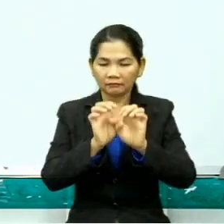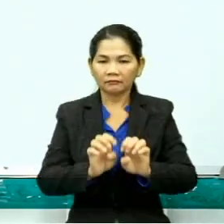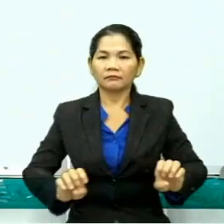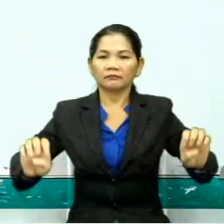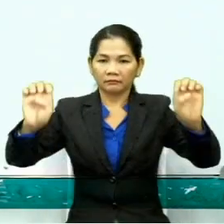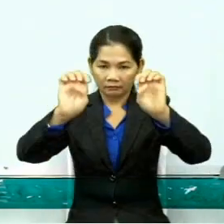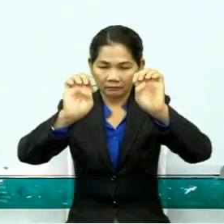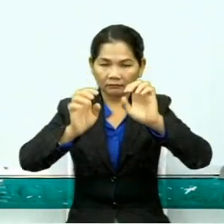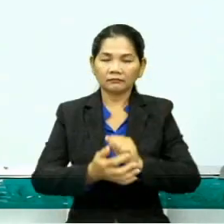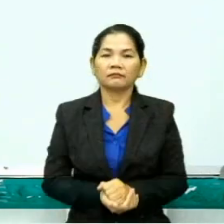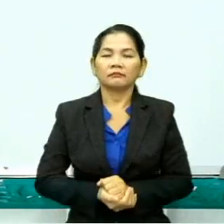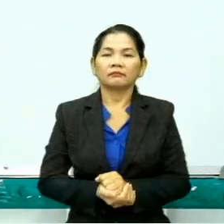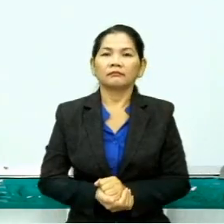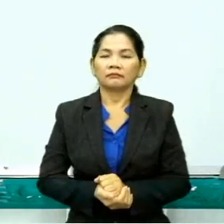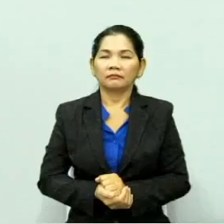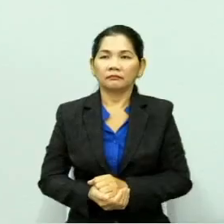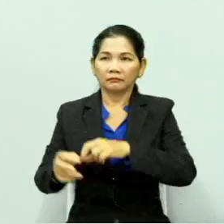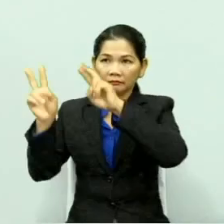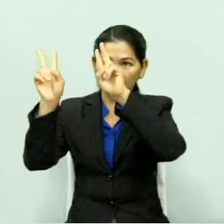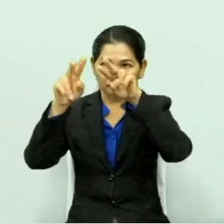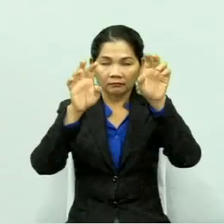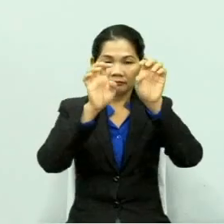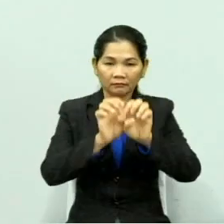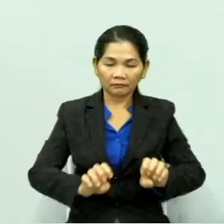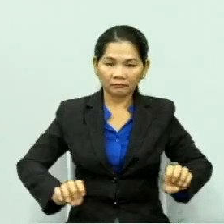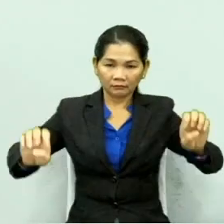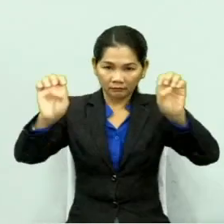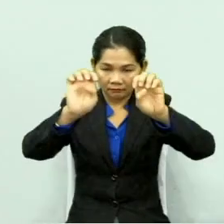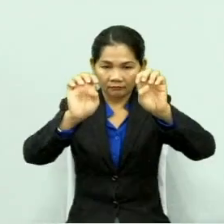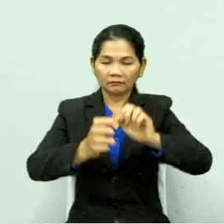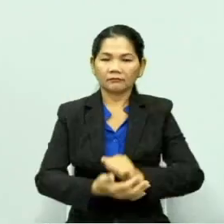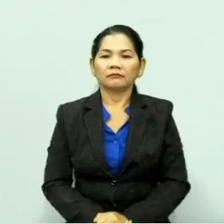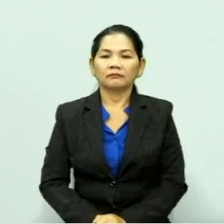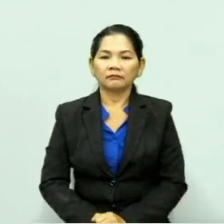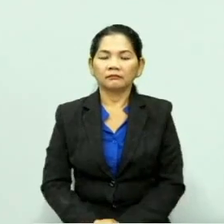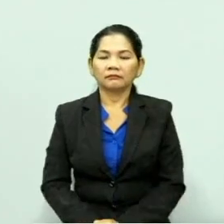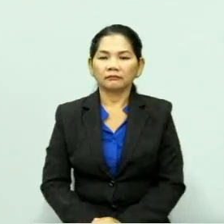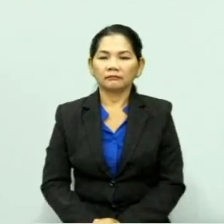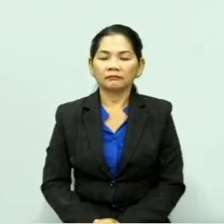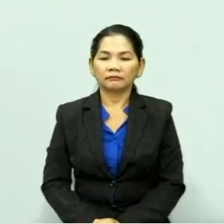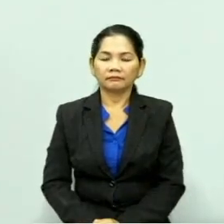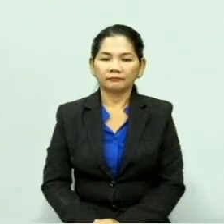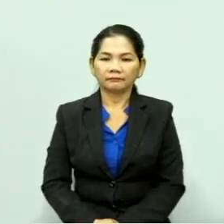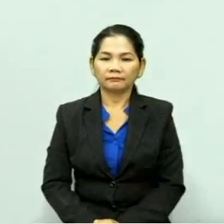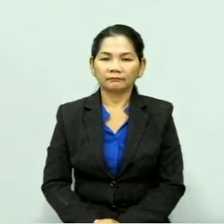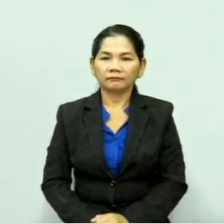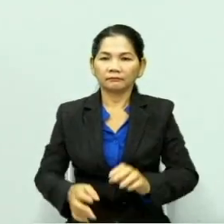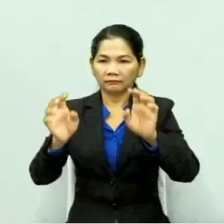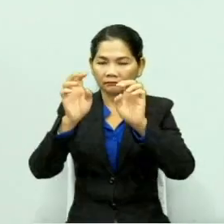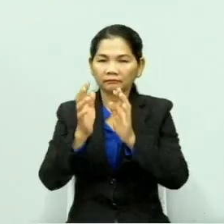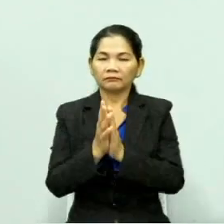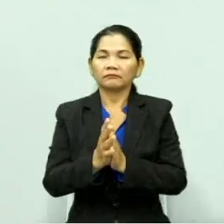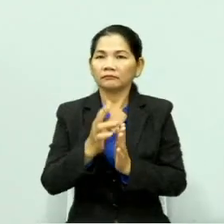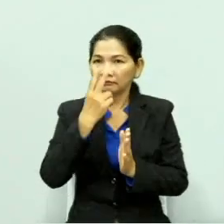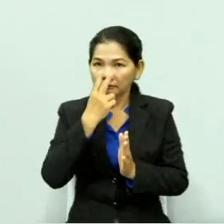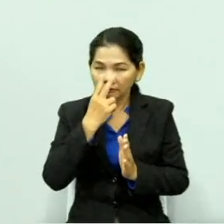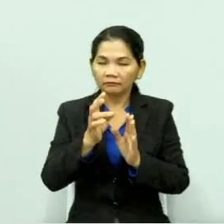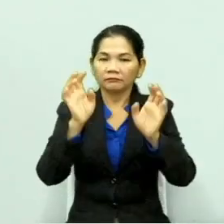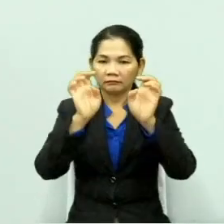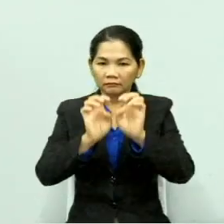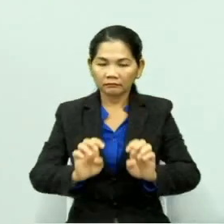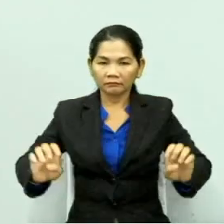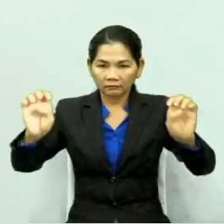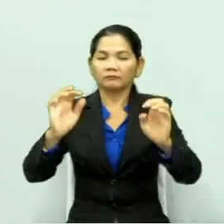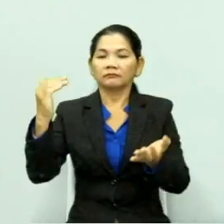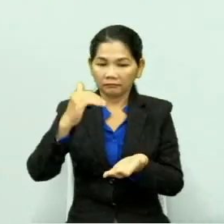chà cứ chùm mùi nắng còn lại tế cho đại chía thôn mà chiếc nà con chà cứ chia tế cho chà phát thôn mà chiếc